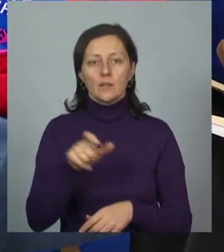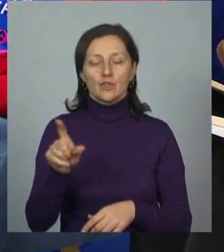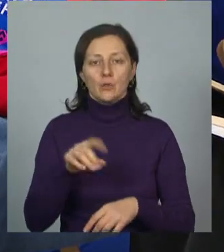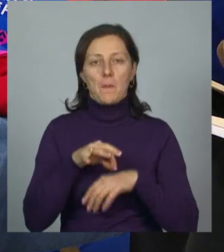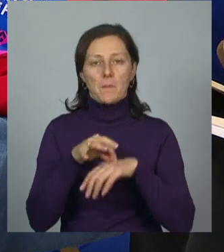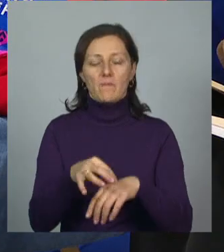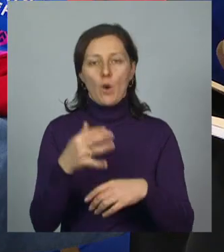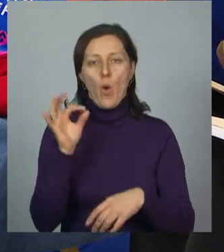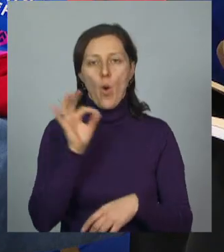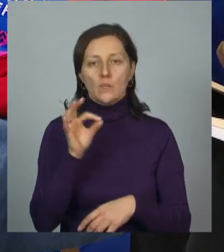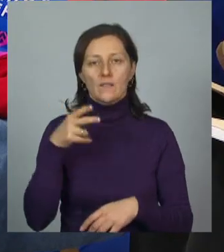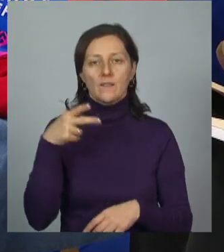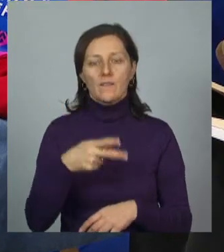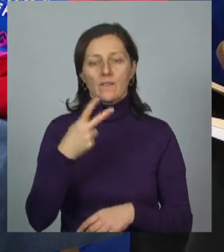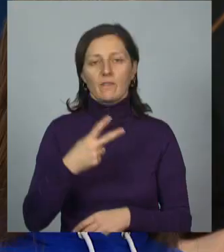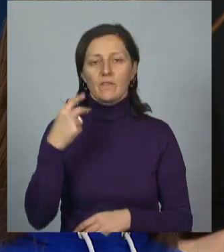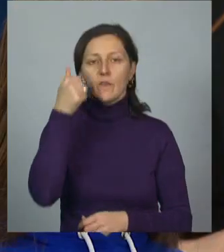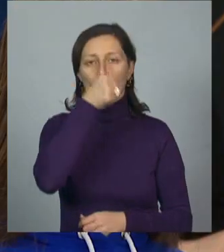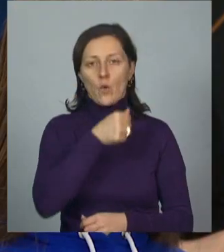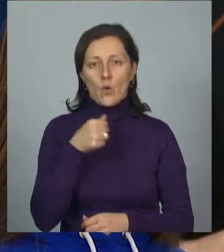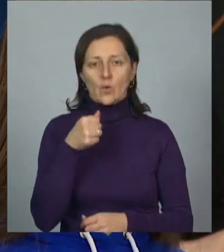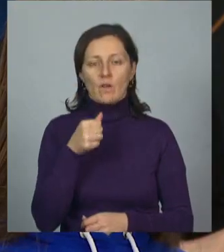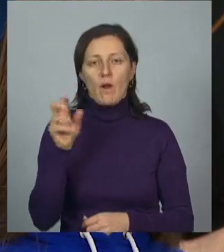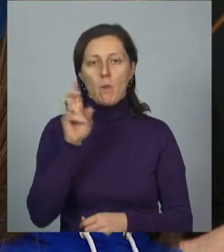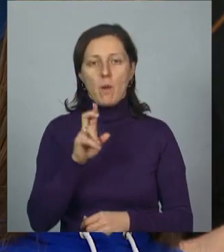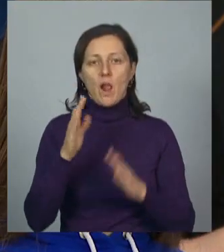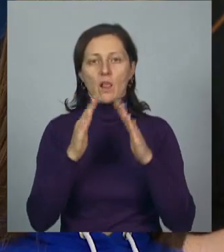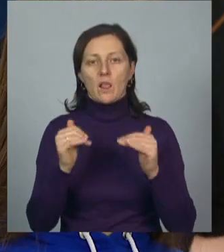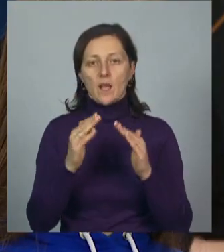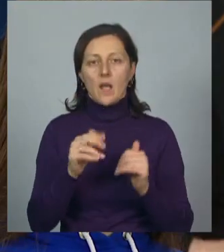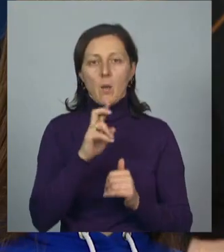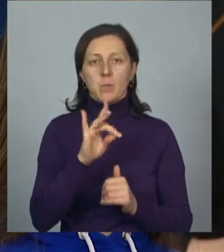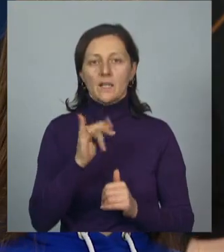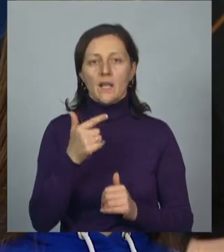провести уже осенью 2022 года в Белгородском лагере «Бригантина» в Крыму.